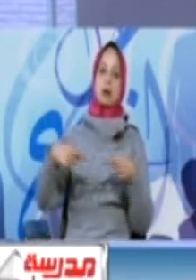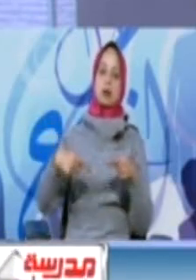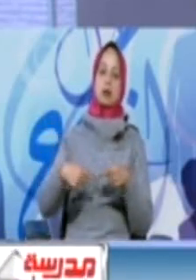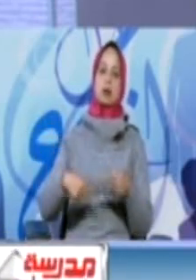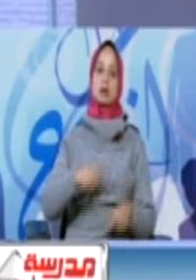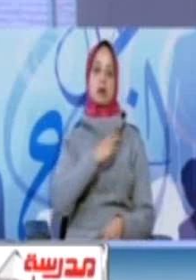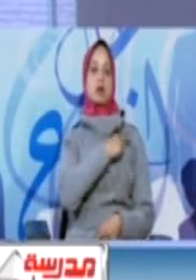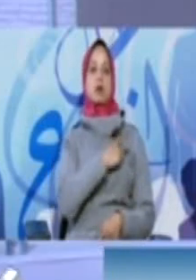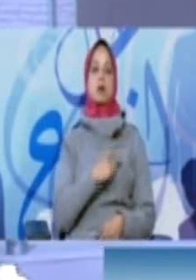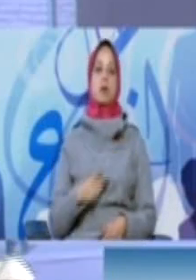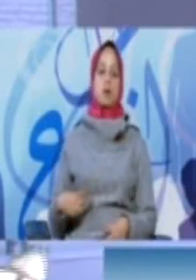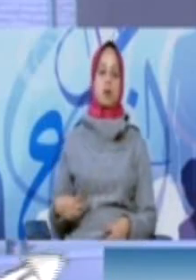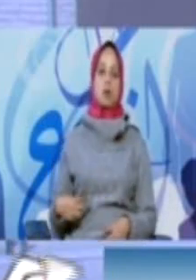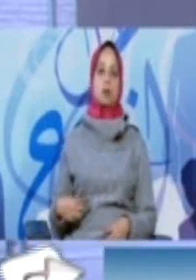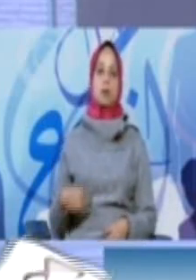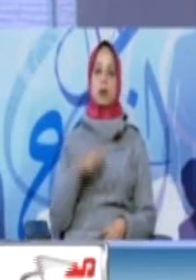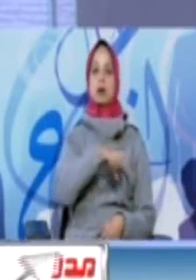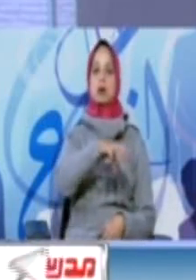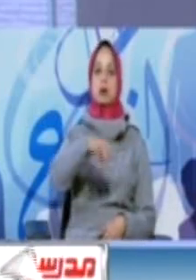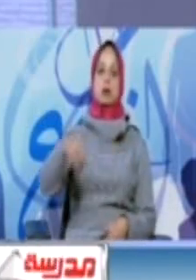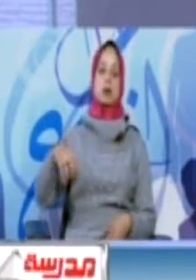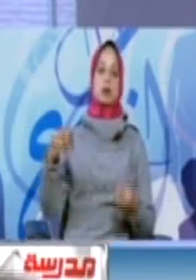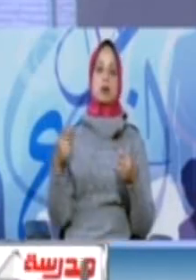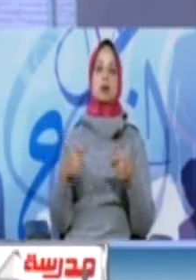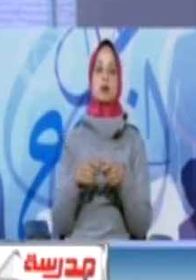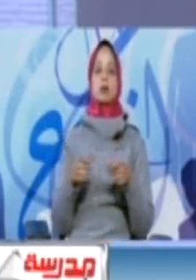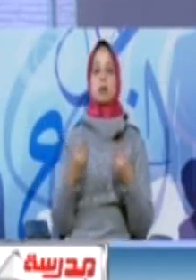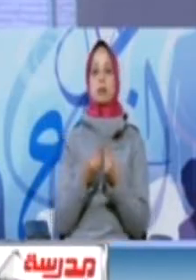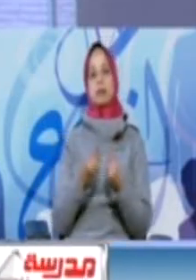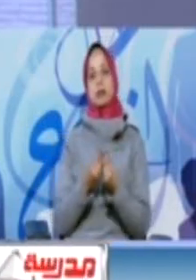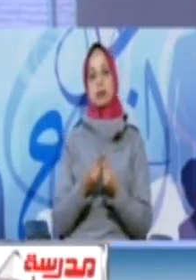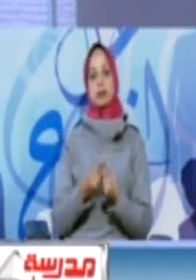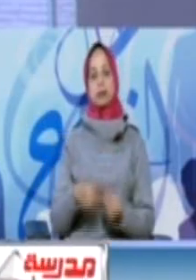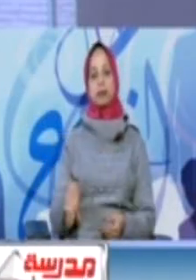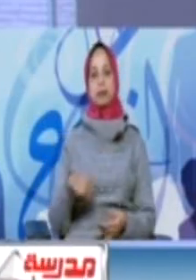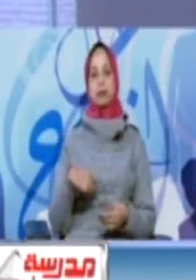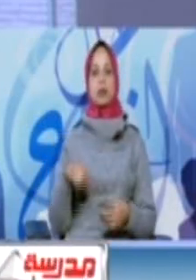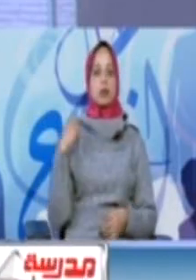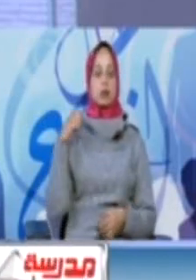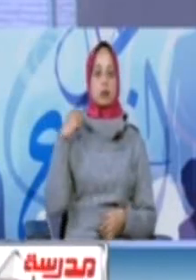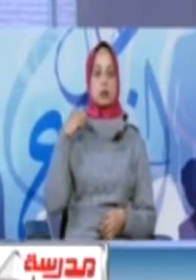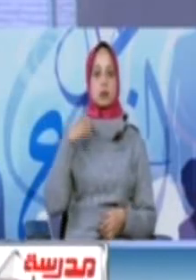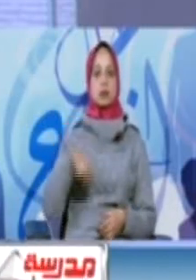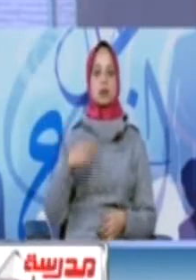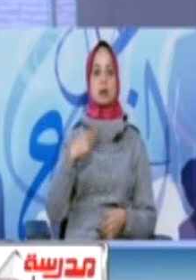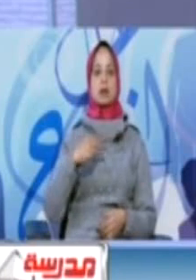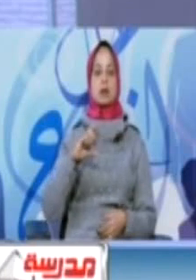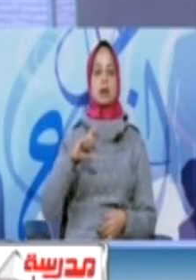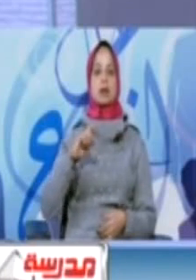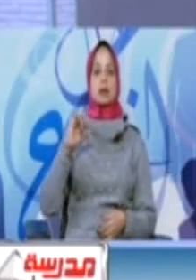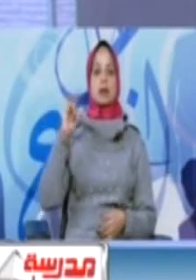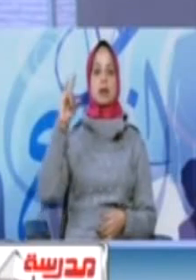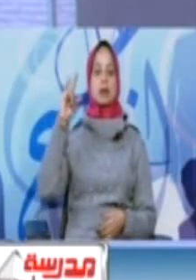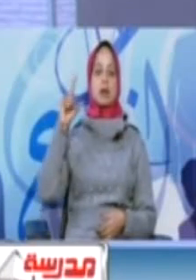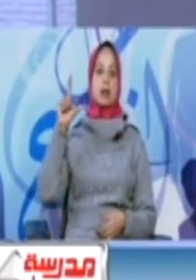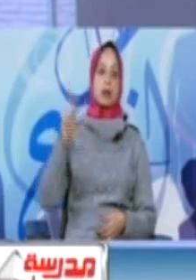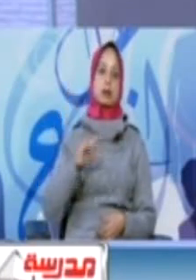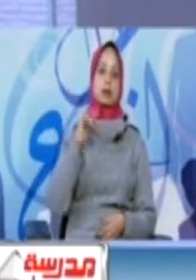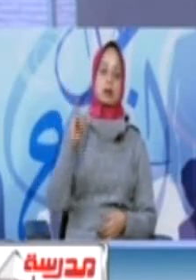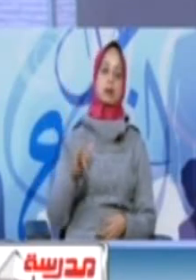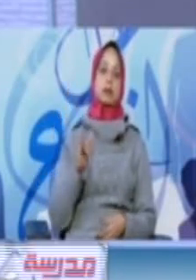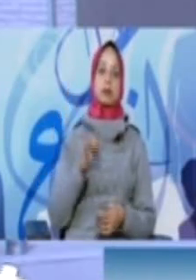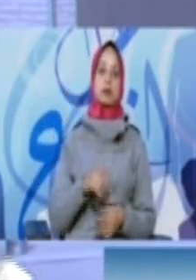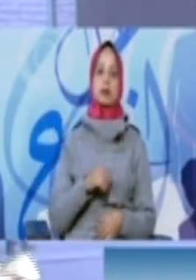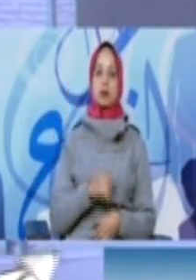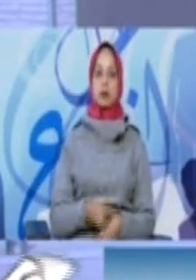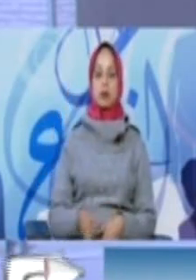يحرض احزاب الاقليه للانقلاب على وزاره مين؟ عادل يكن. وما كانش المقصود الوزاره بالكامل بتاعت عادل يكن، ولكن حزب الوفد داخل